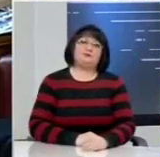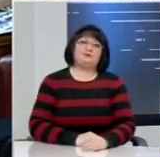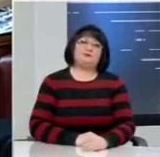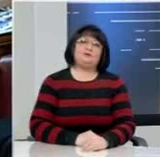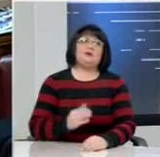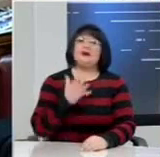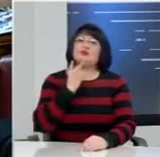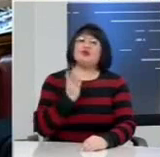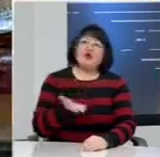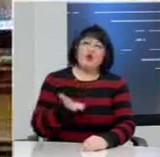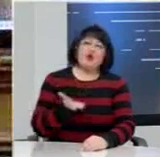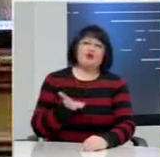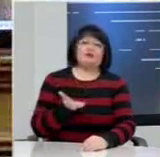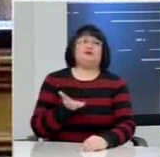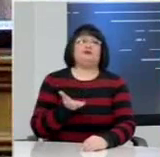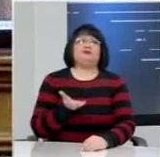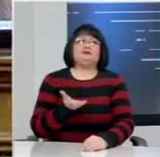Διότι το να καλύπτει